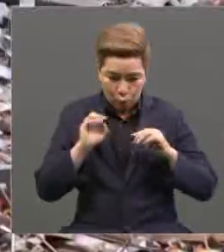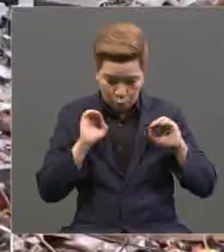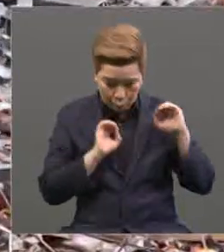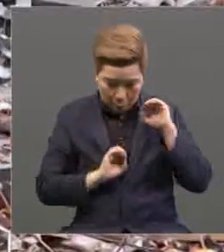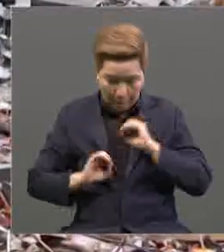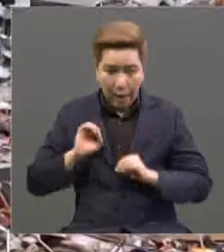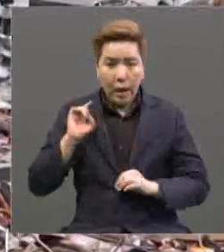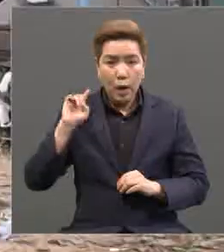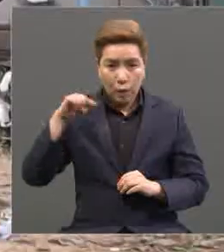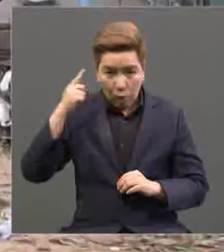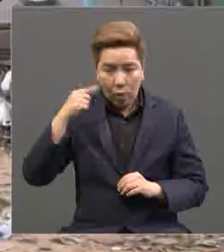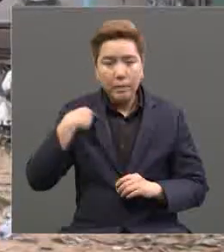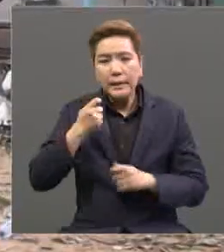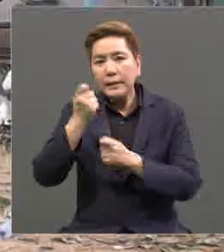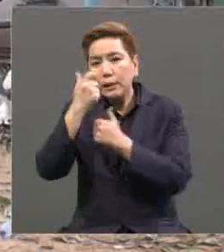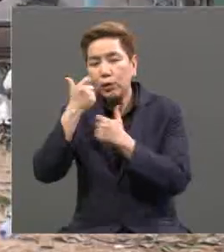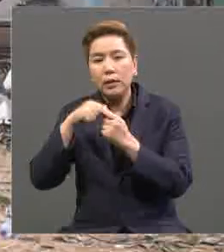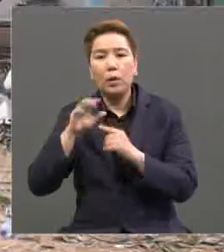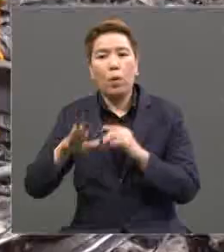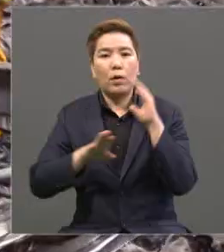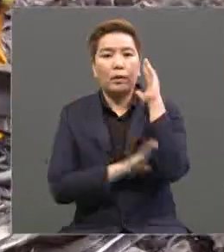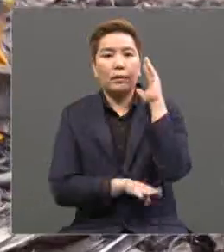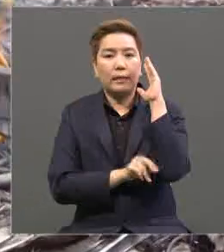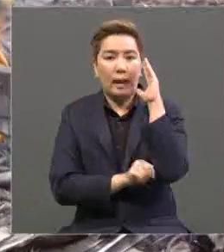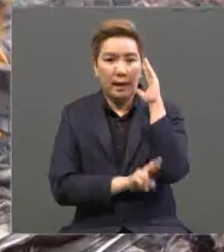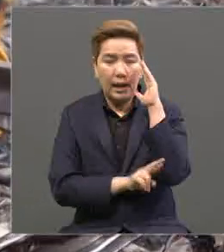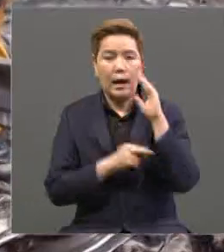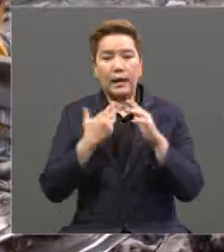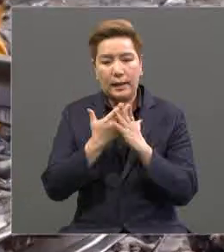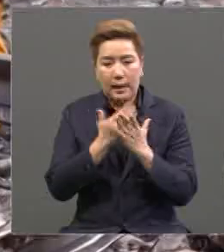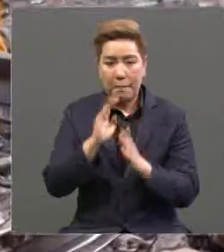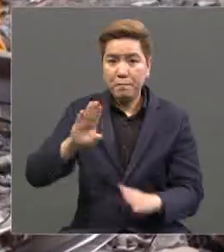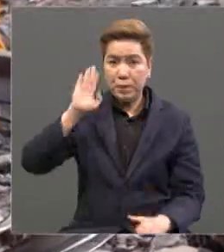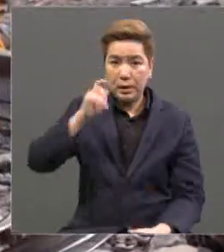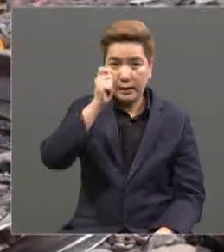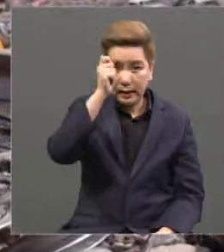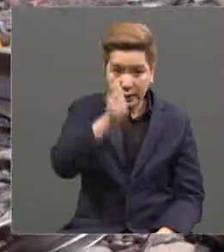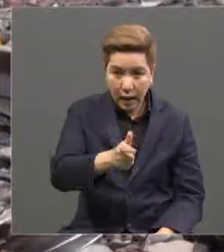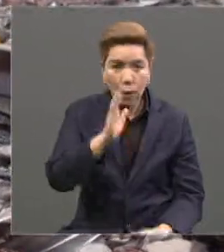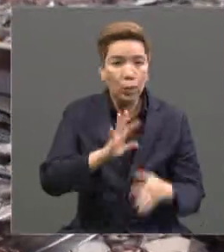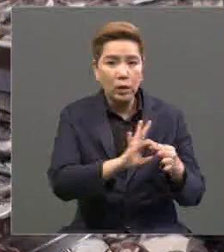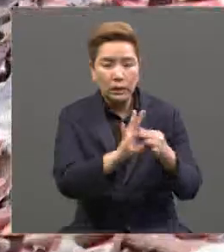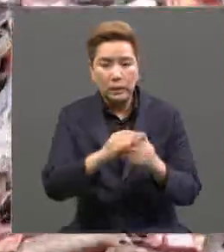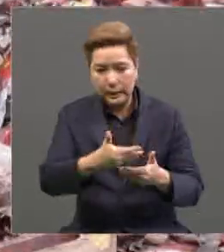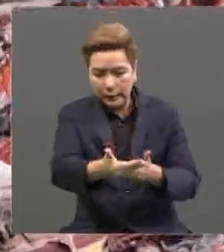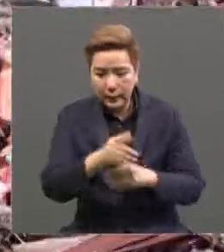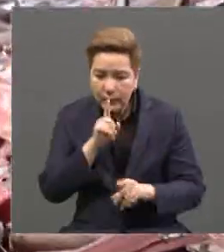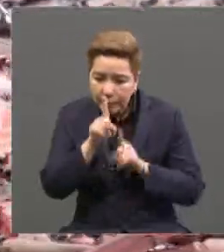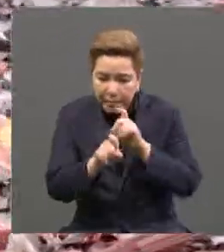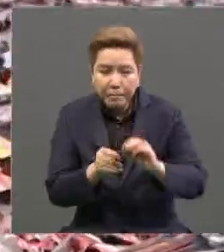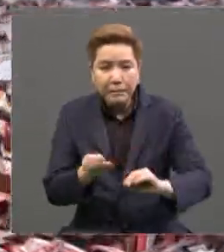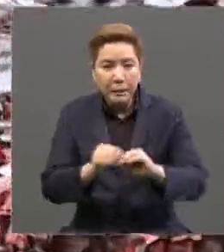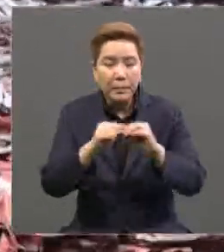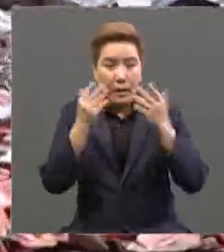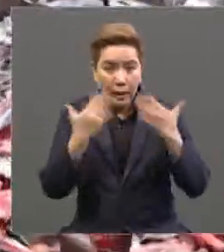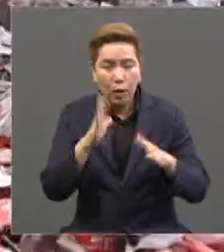ดภัยสำนักงานสวัสดิการและคุ้มครองแรงงานจังหวัดนราธิวาสเชิญนายจ้างรวมถึงผู้ที่เกี่ยวข้องมาสอบข้อเท็จจริงเพิ่มเ